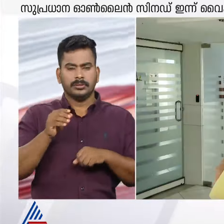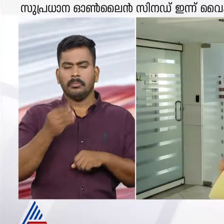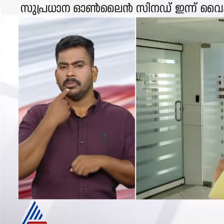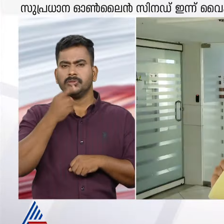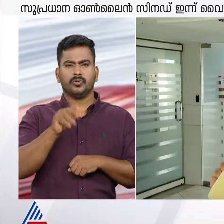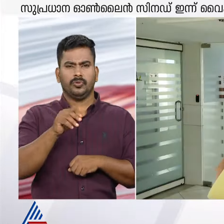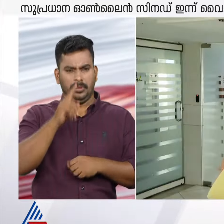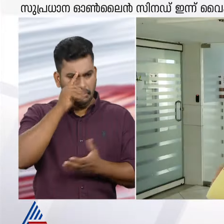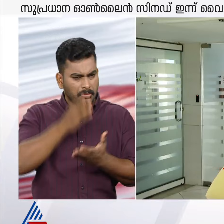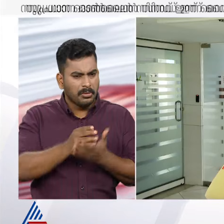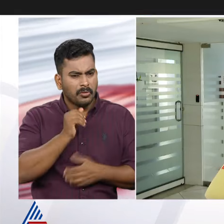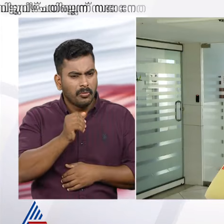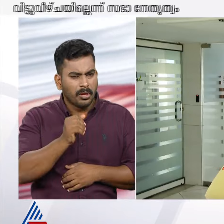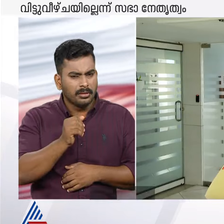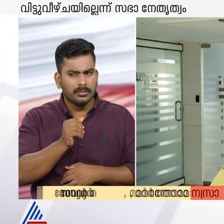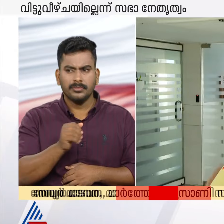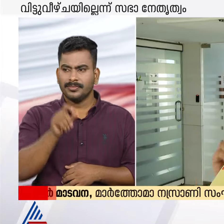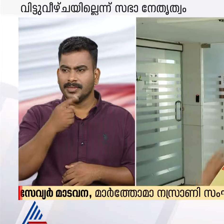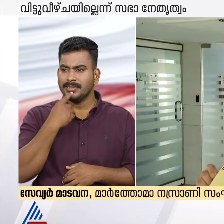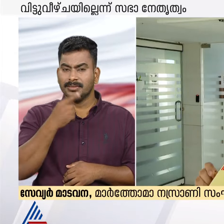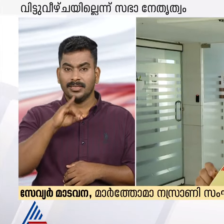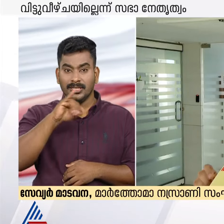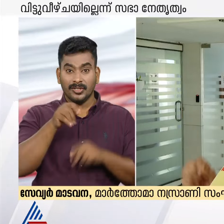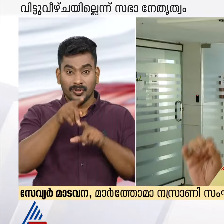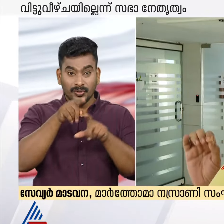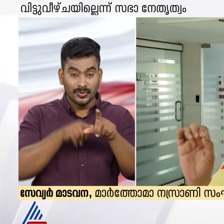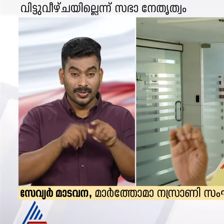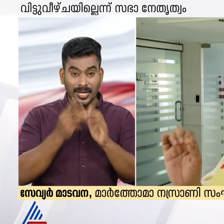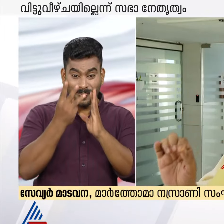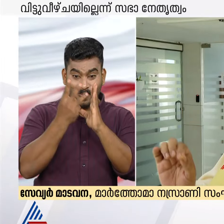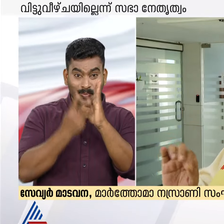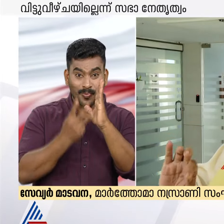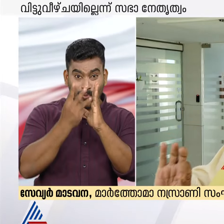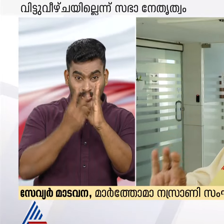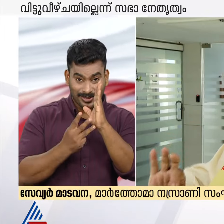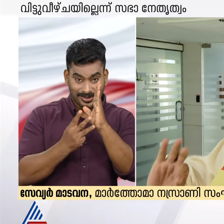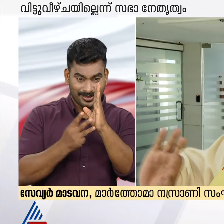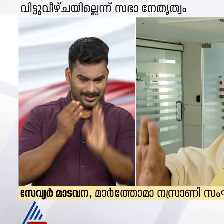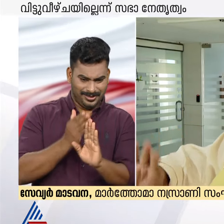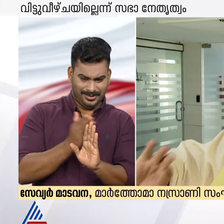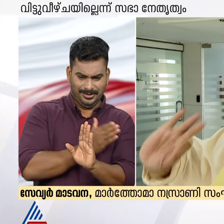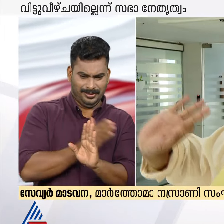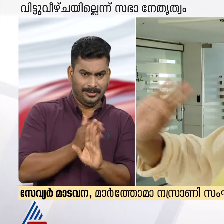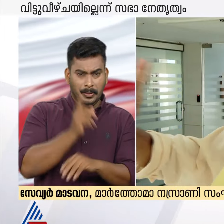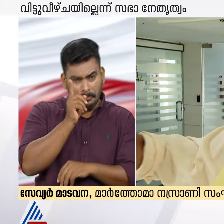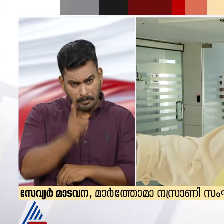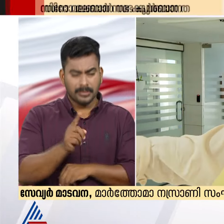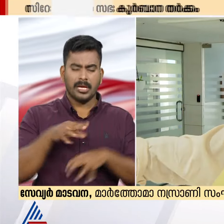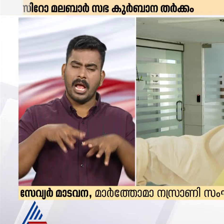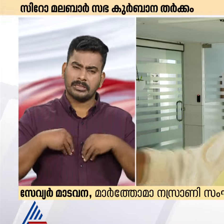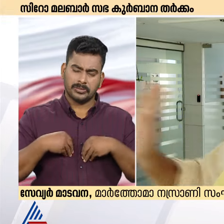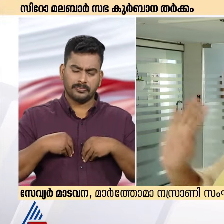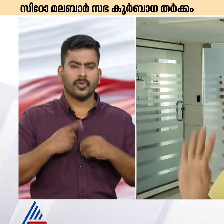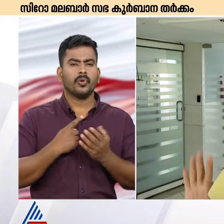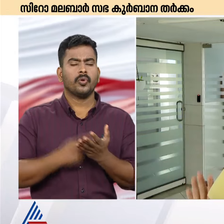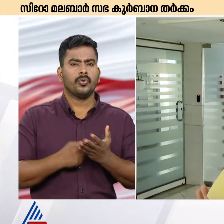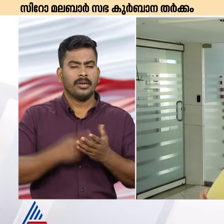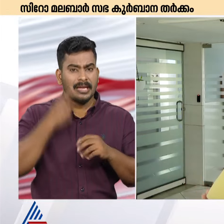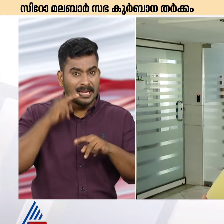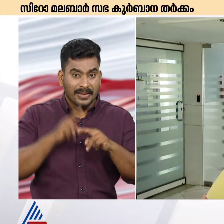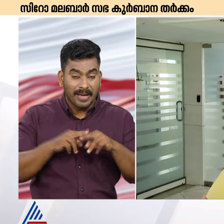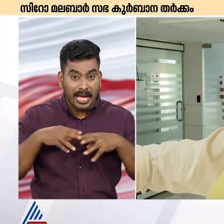രംഗത്തെത്തി. ജൂലൈ 3 അകം ഏകീകൃത കുർബാന അർപ്പിക്കാത്ത വൈദികരെല്ലാവരും സഭയ്ക്ക്